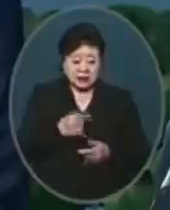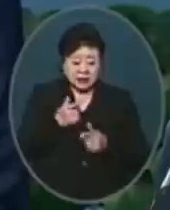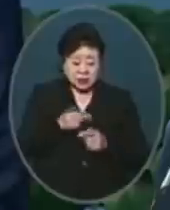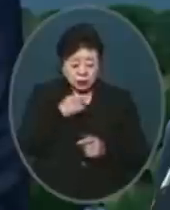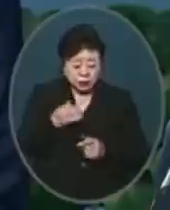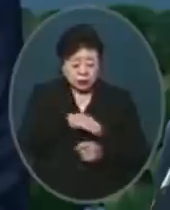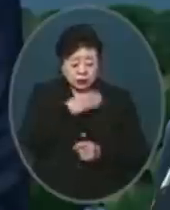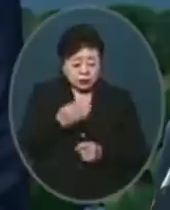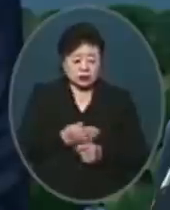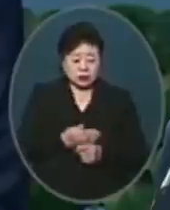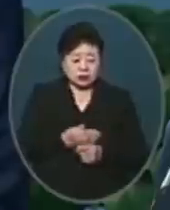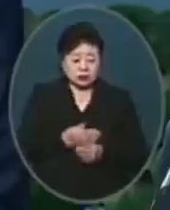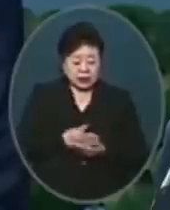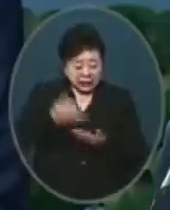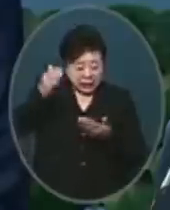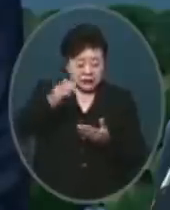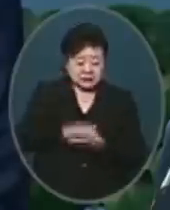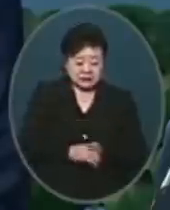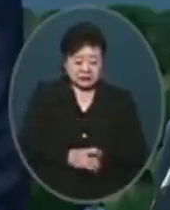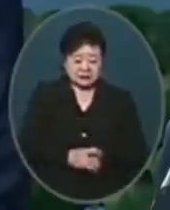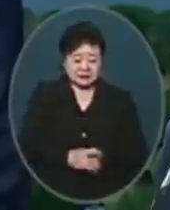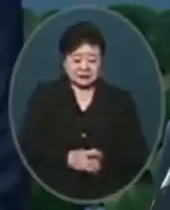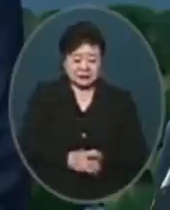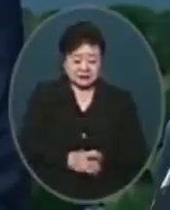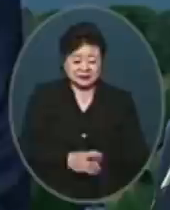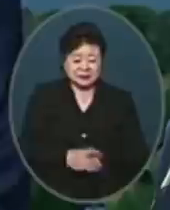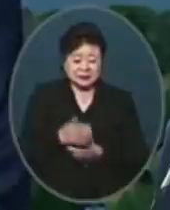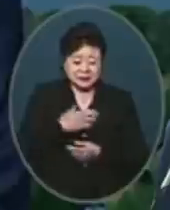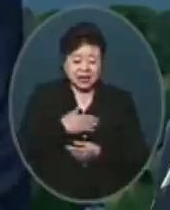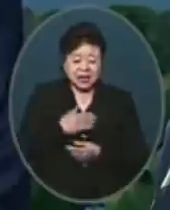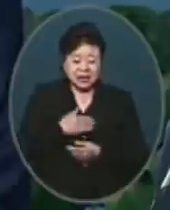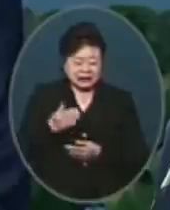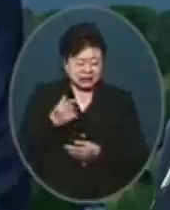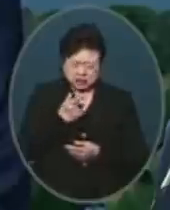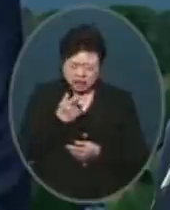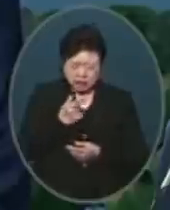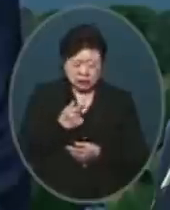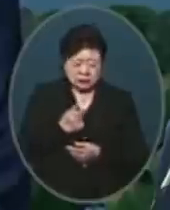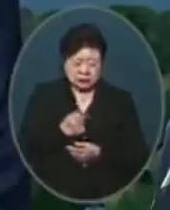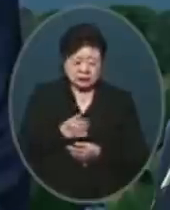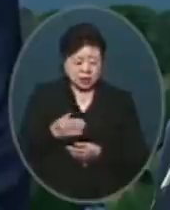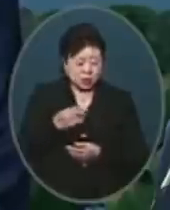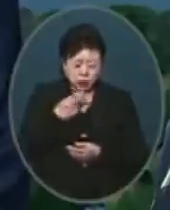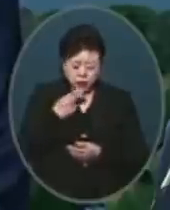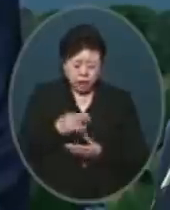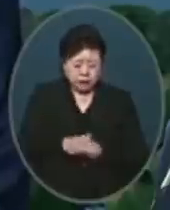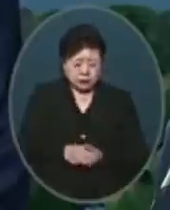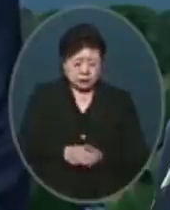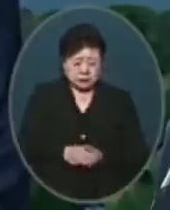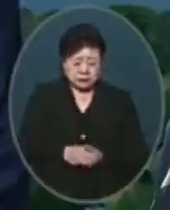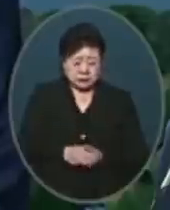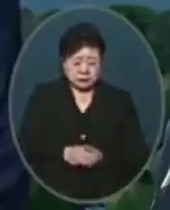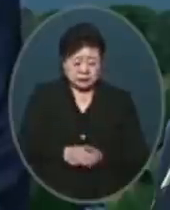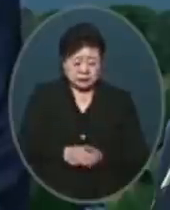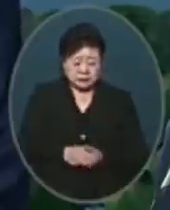예수님 보혈의 능력으로 명한다, 나가라. 나는 안 나간다, 나갈 곳이 없다.